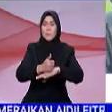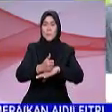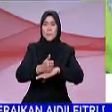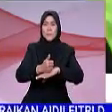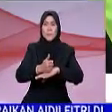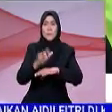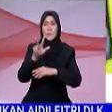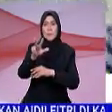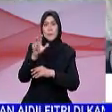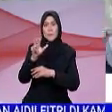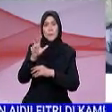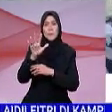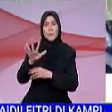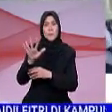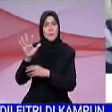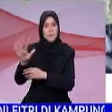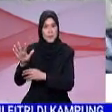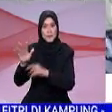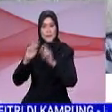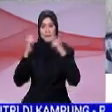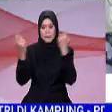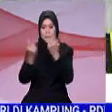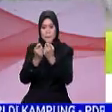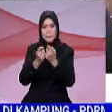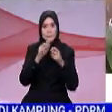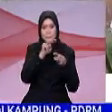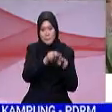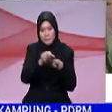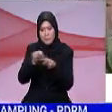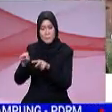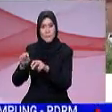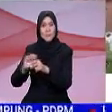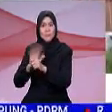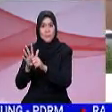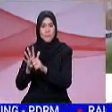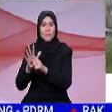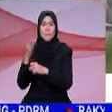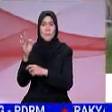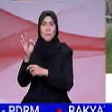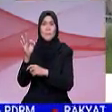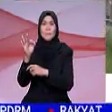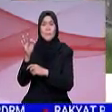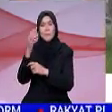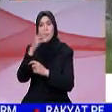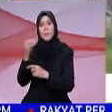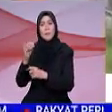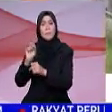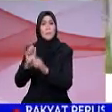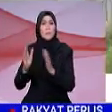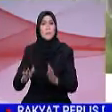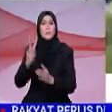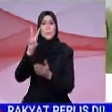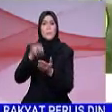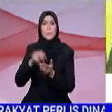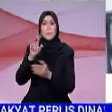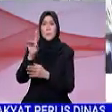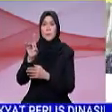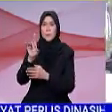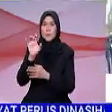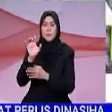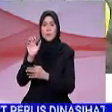sebanyak 355 tim pemantauan of COVID-19 dengan kekuatan sebanyak